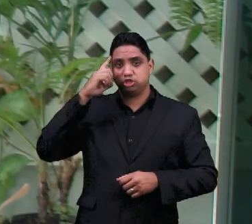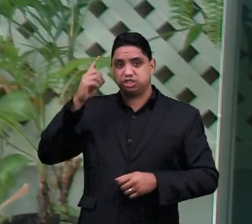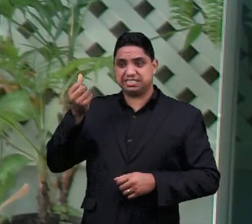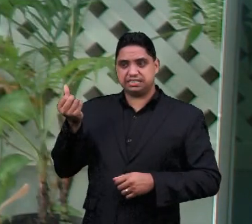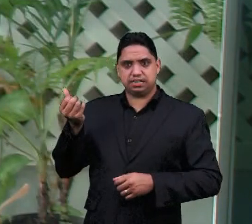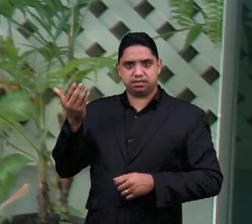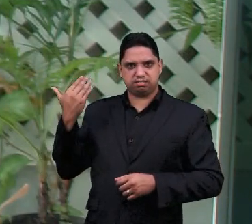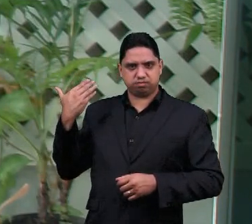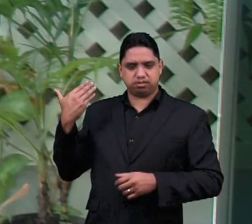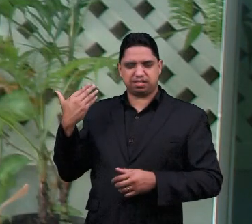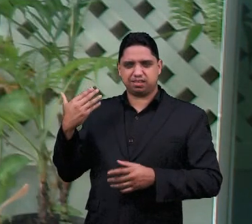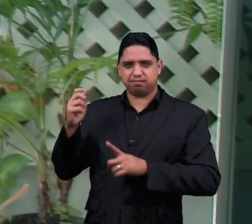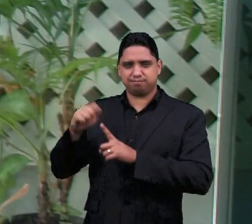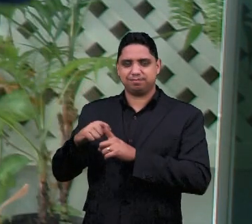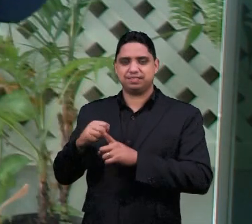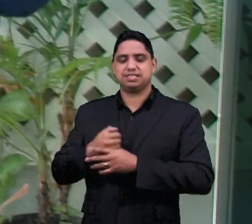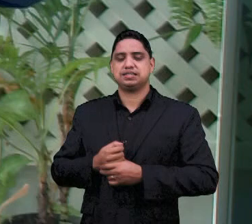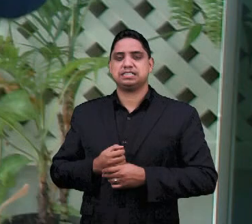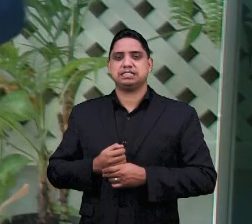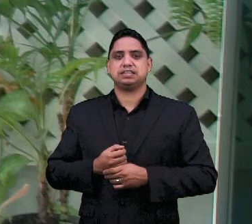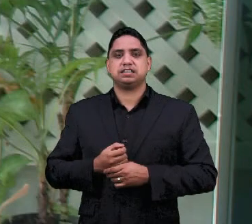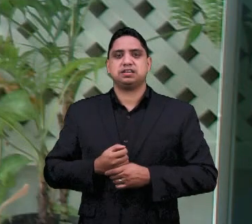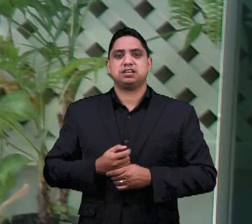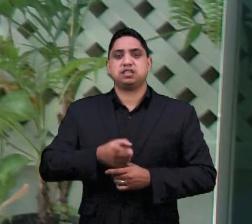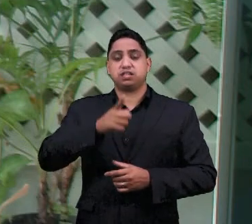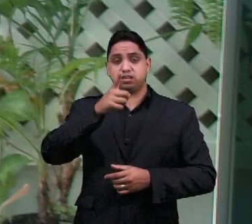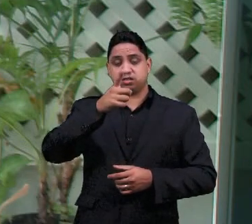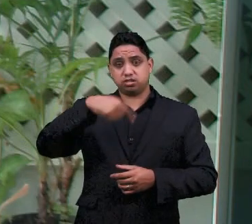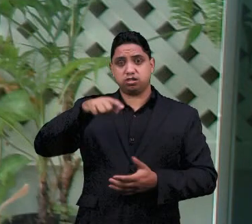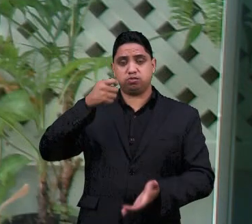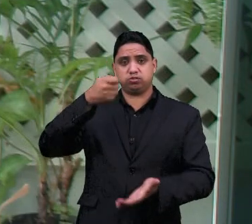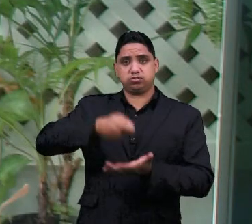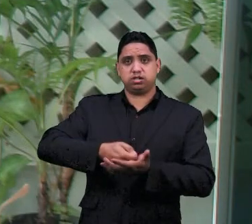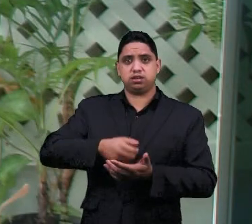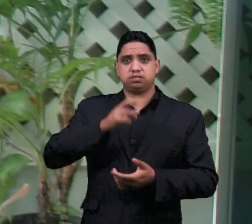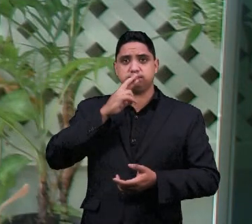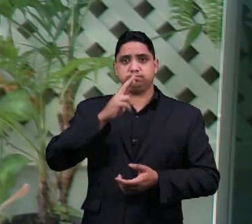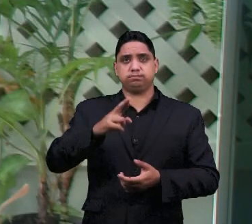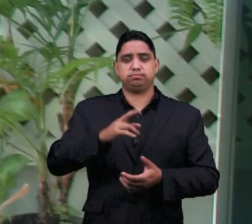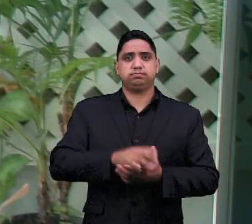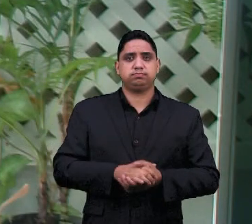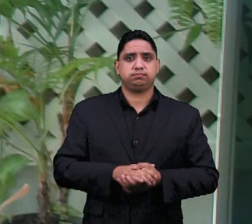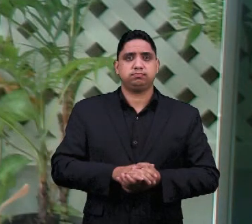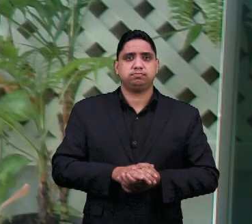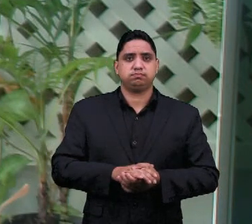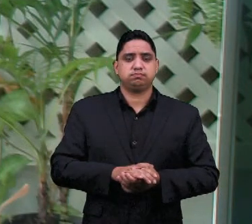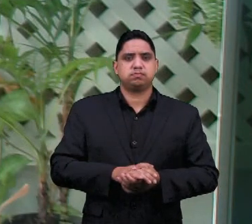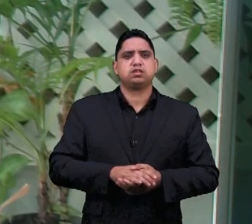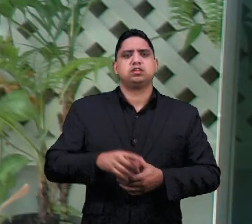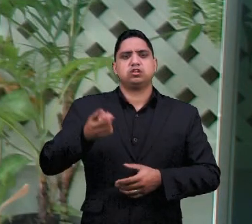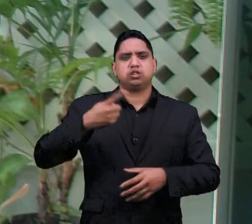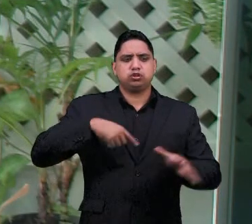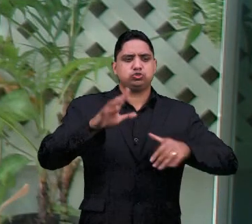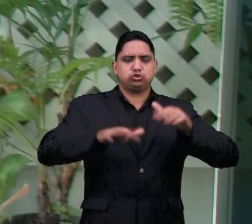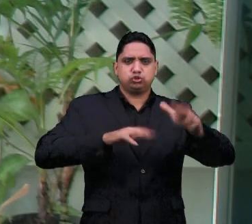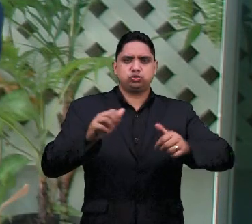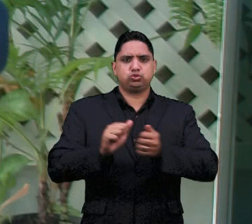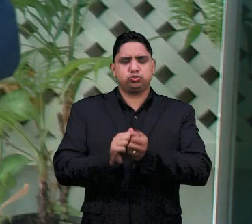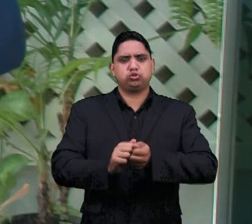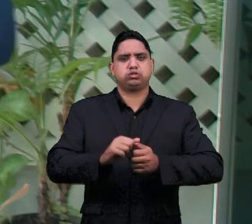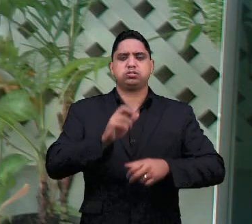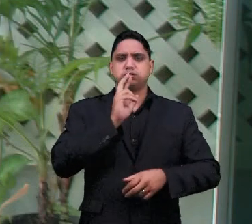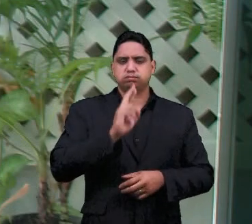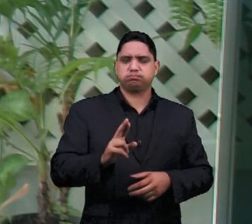liées au séminaire que nous avons eu le 6. Et vous allez consolider les réponses.